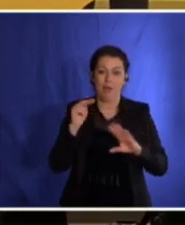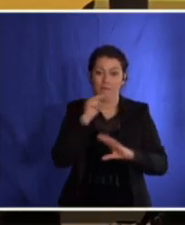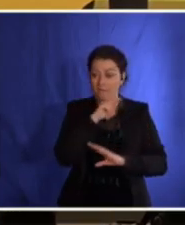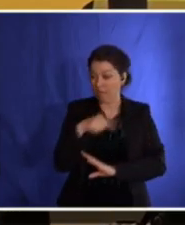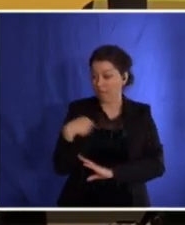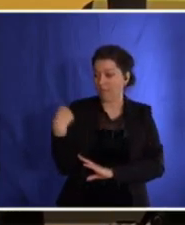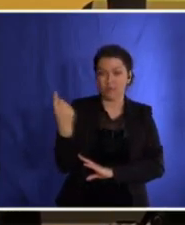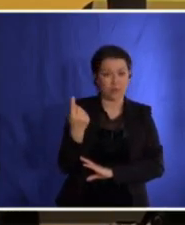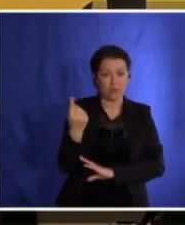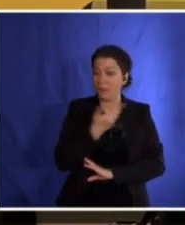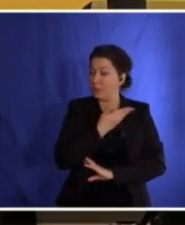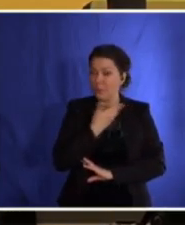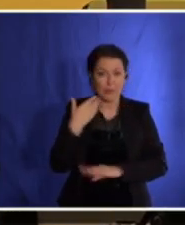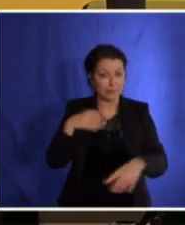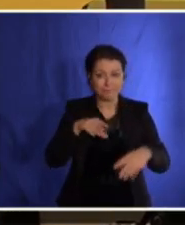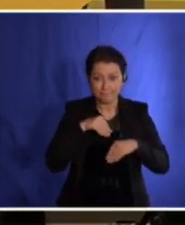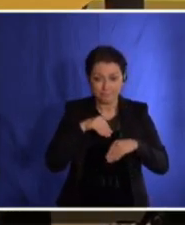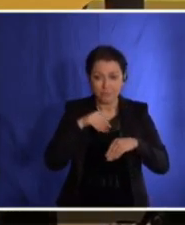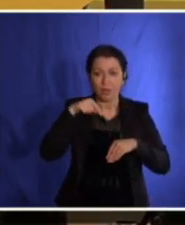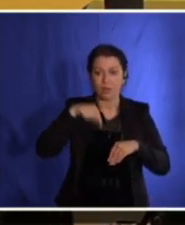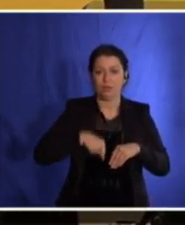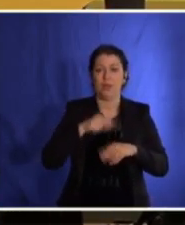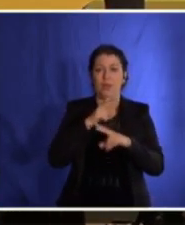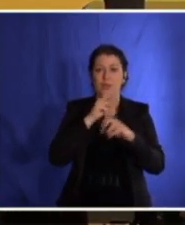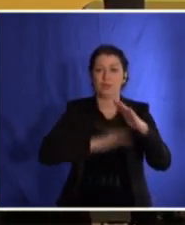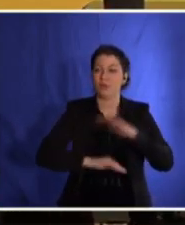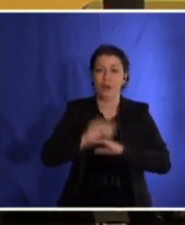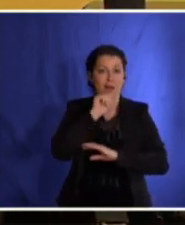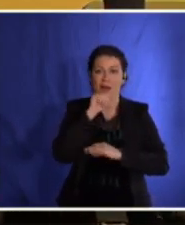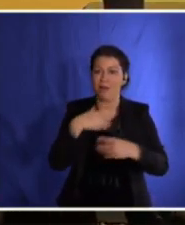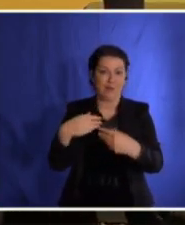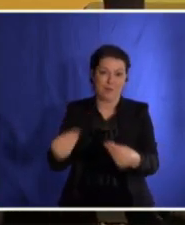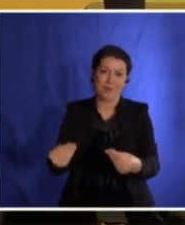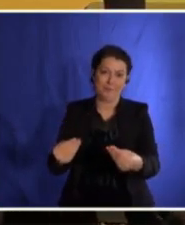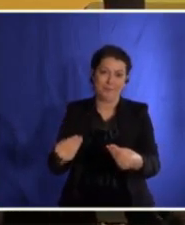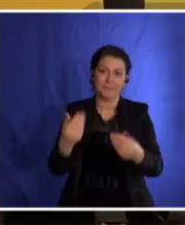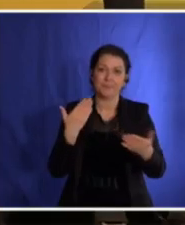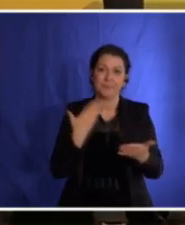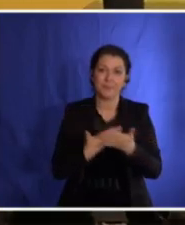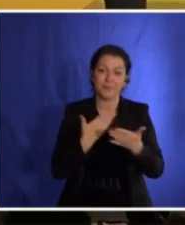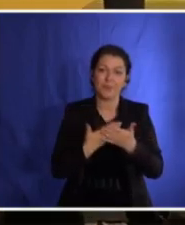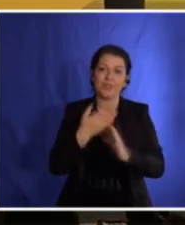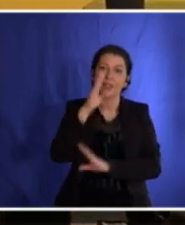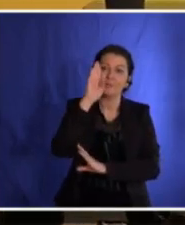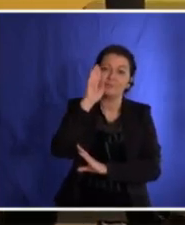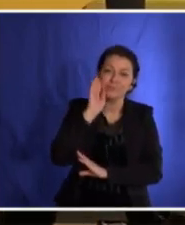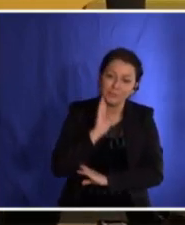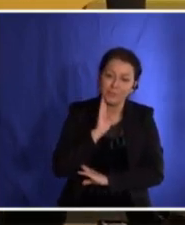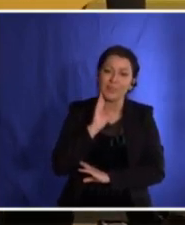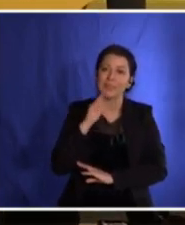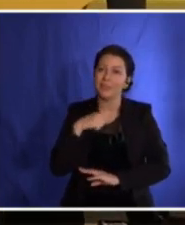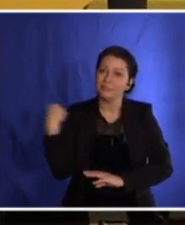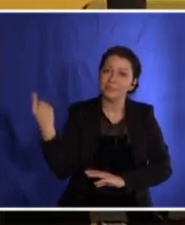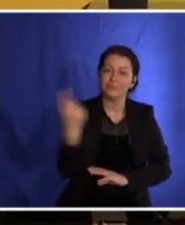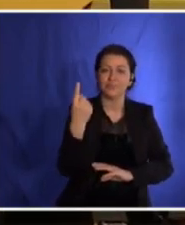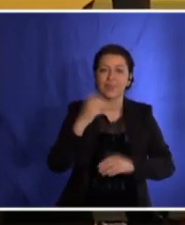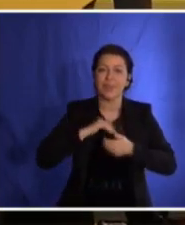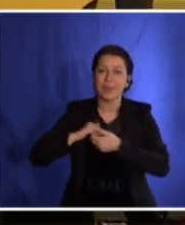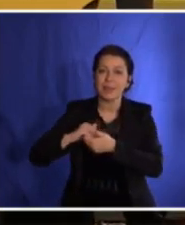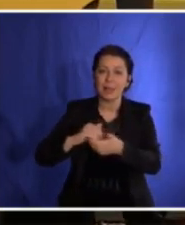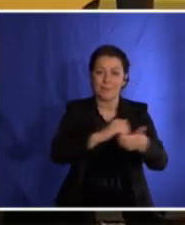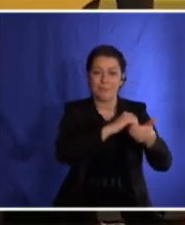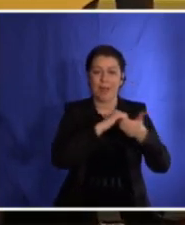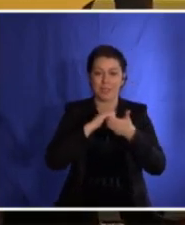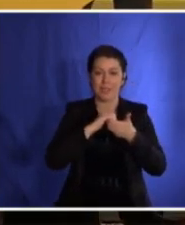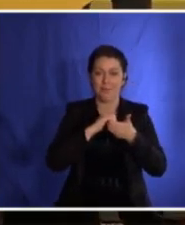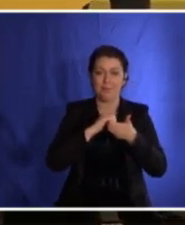es in Niederösterreich keiner. Und daher bitte ich euch, schreiben wir gemeinsam an diesem Programm der